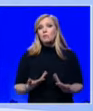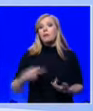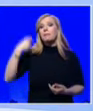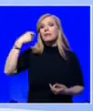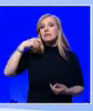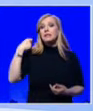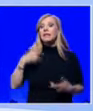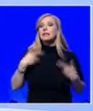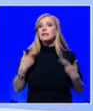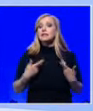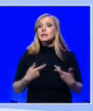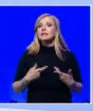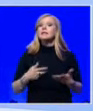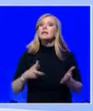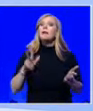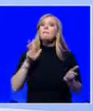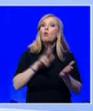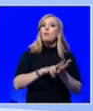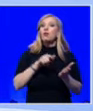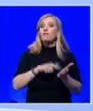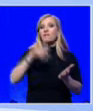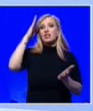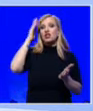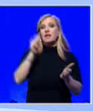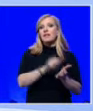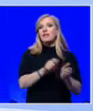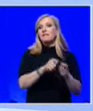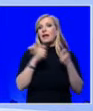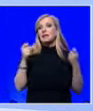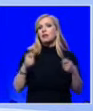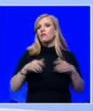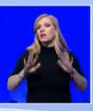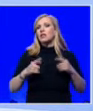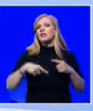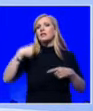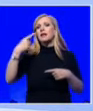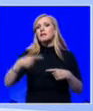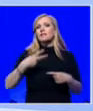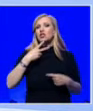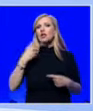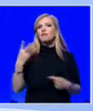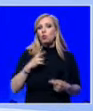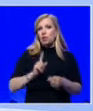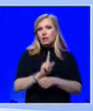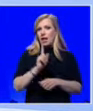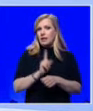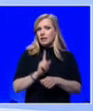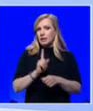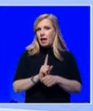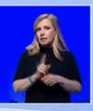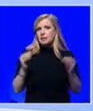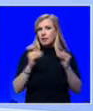имената да бъдат публикувани в Държавен вестник. Това ще стане във вторник, следващия вторник на 11-ти. И, както се